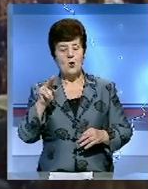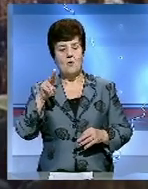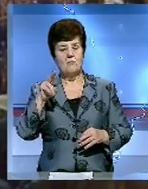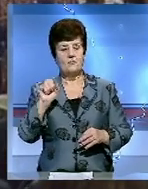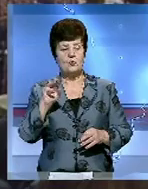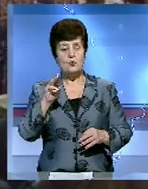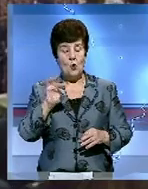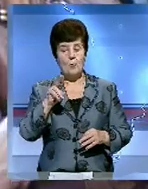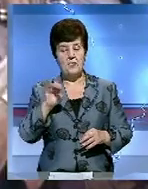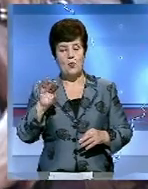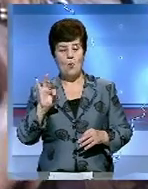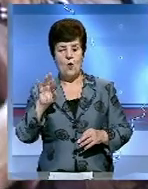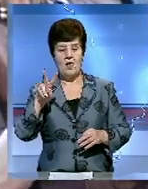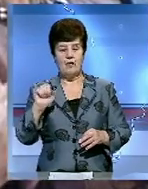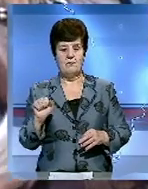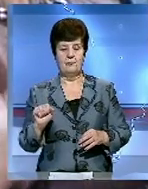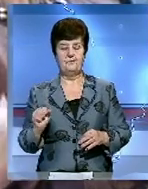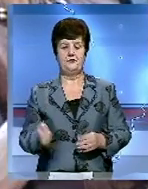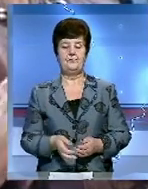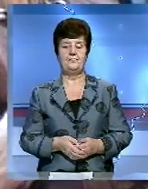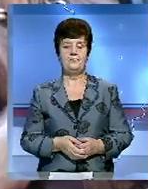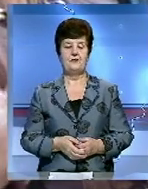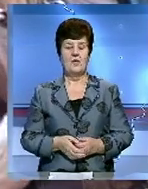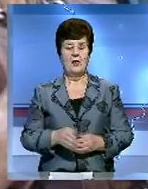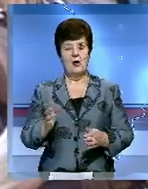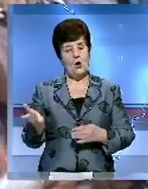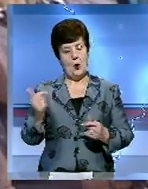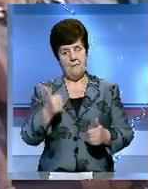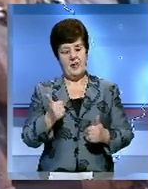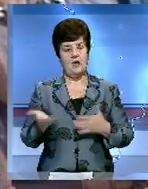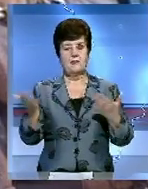În aplauzele dumneavoastră, bine ați venit!